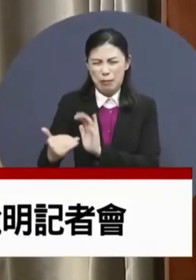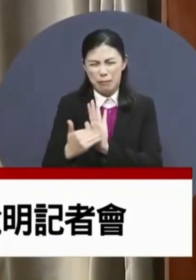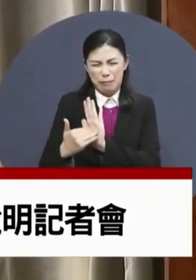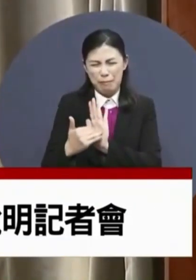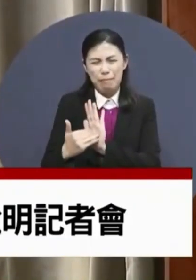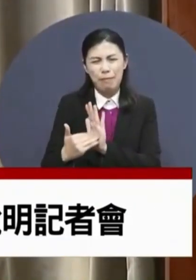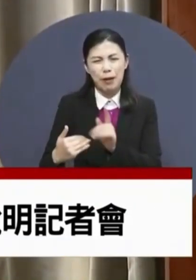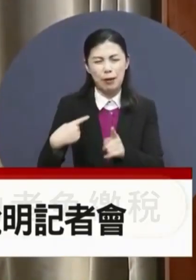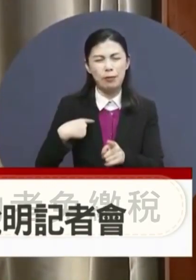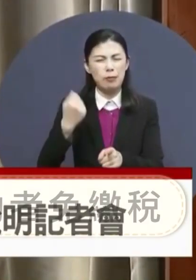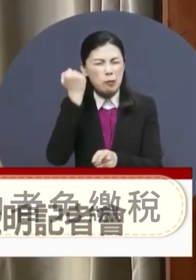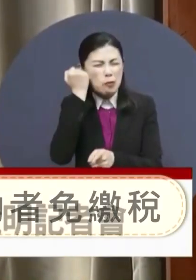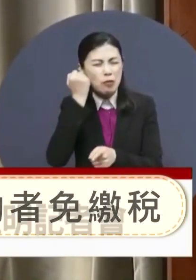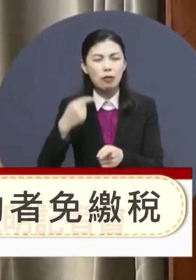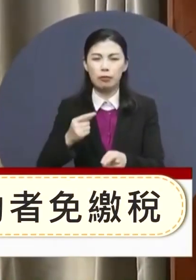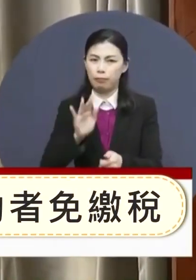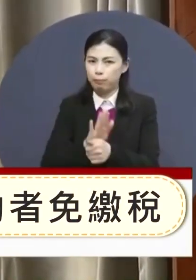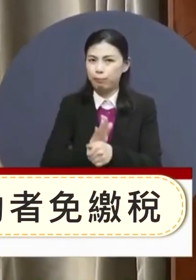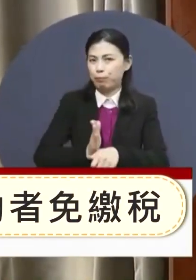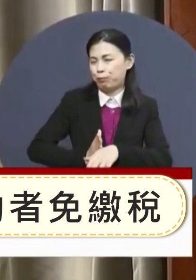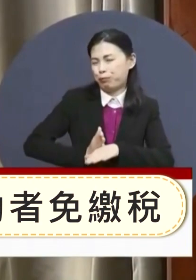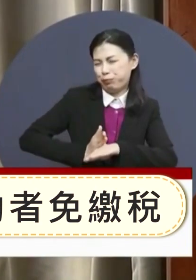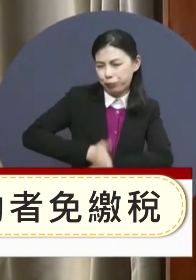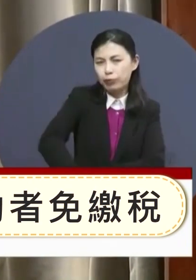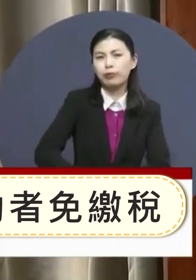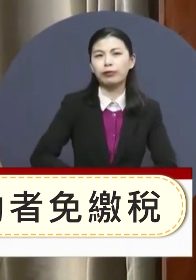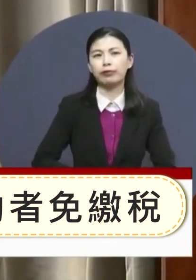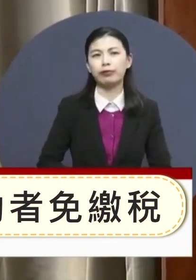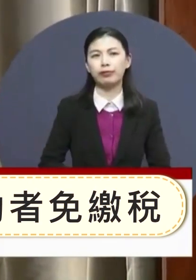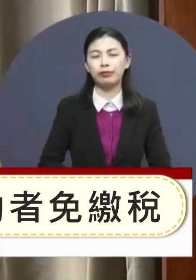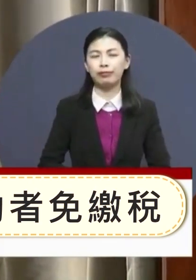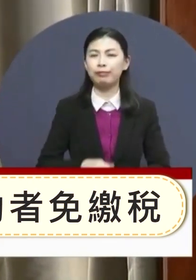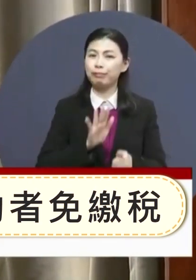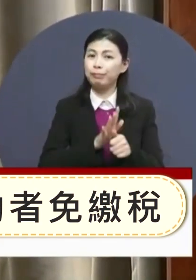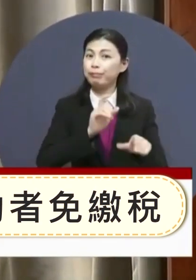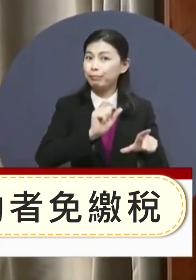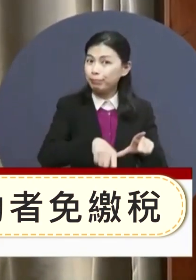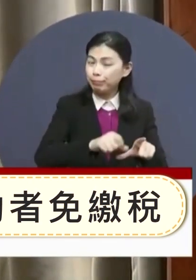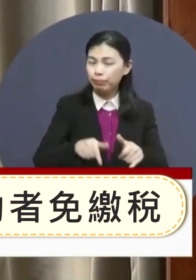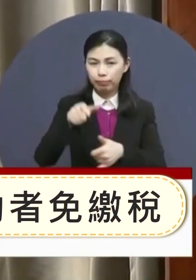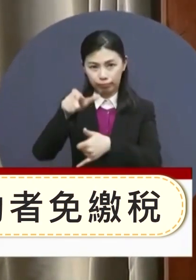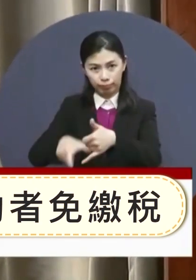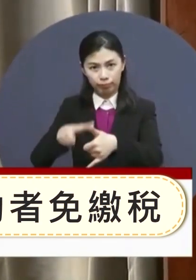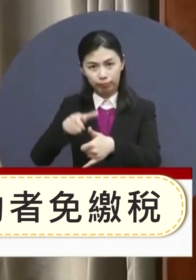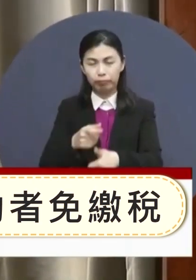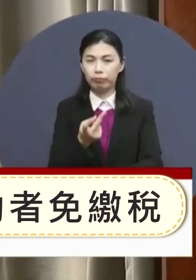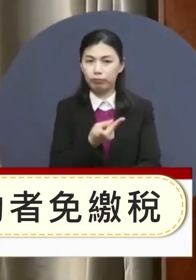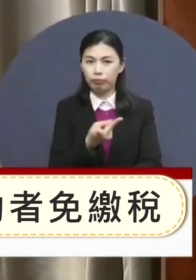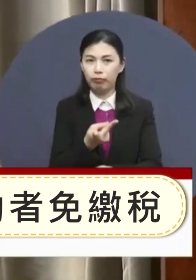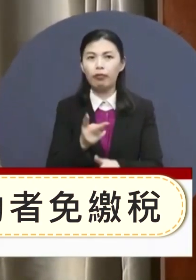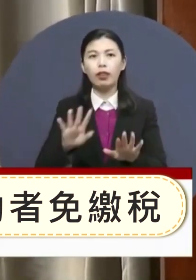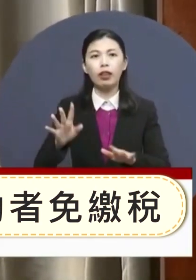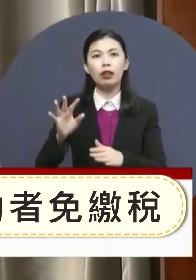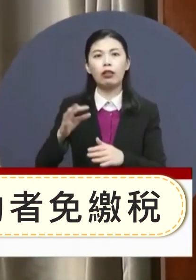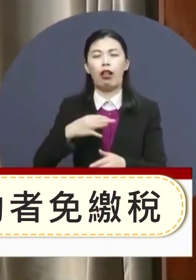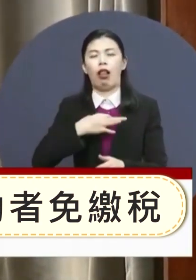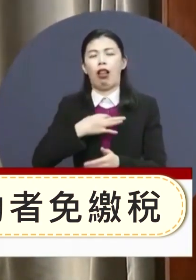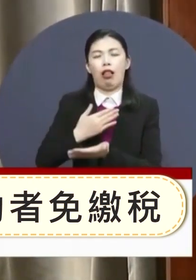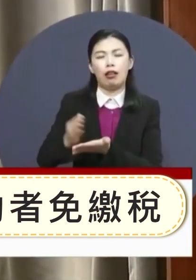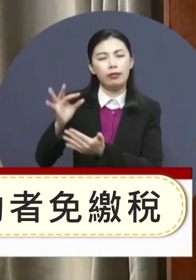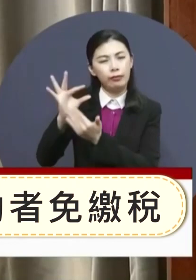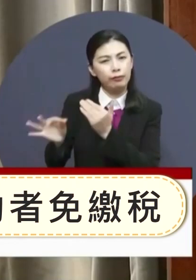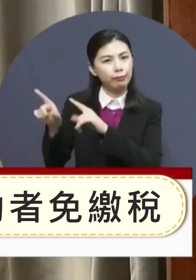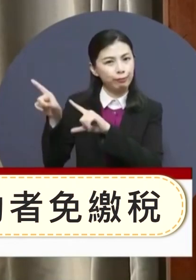第一个部分呢，要跟各位报告，就是我们对于这个企业或者是个人，这次依照纾困条例取得的各部